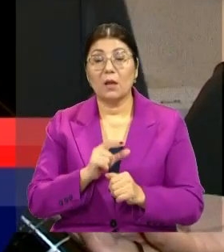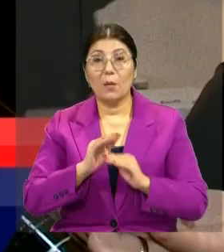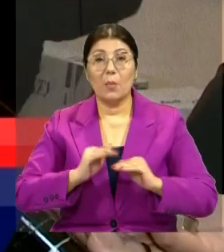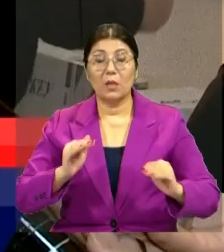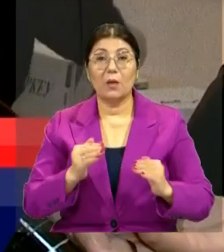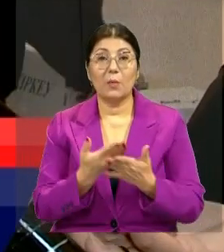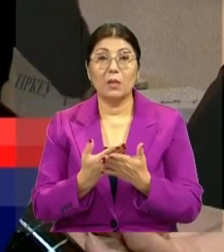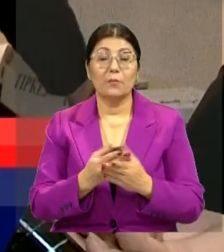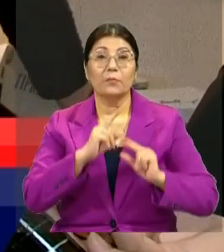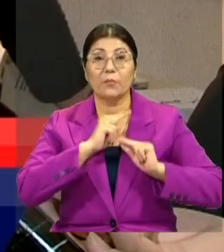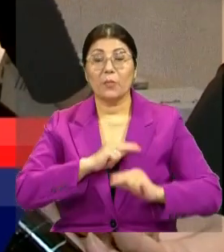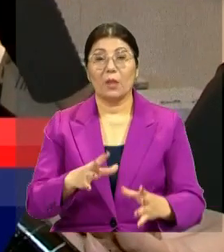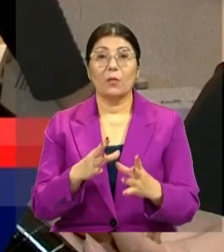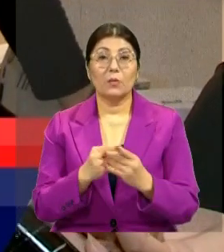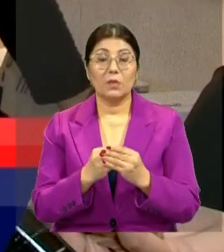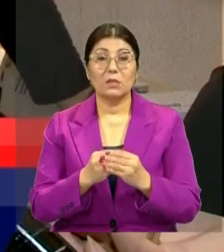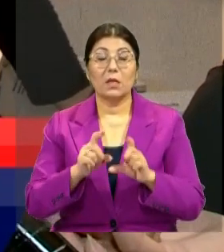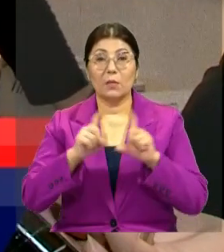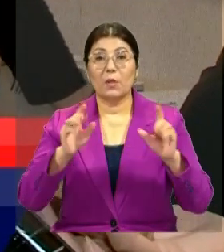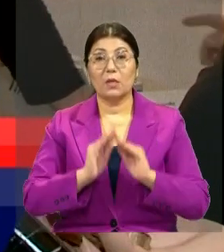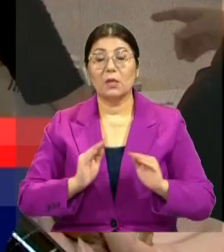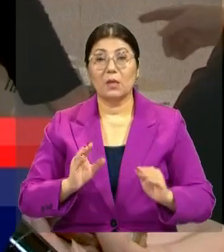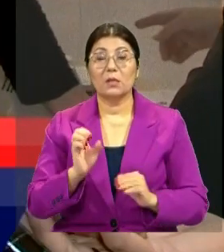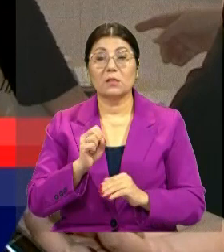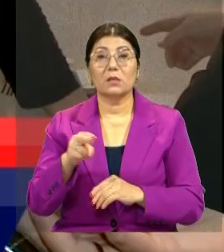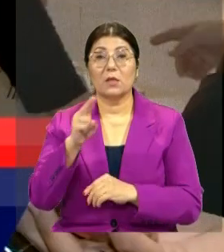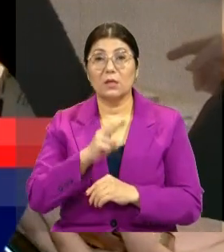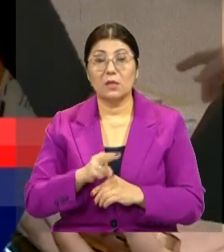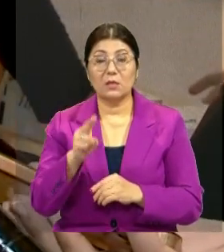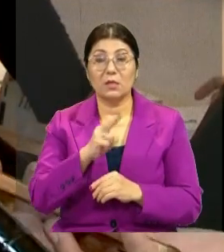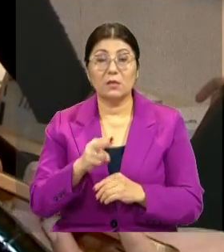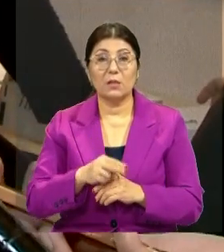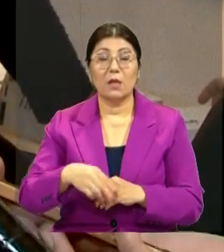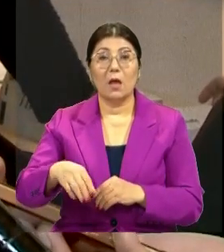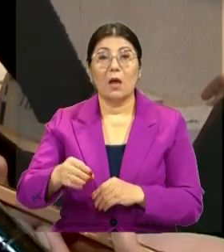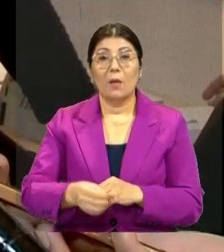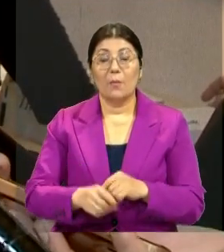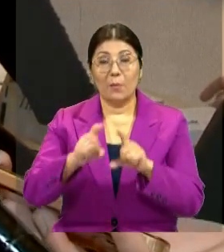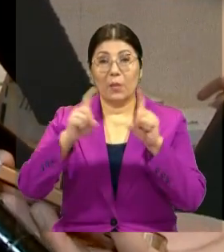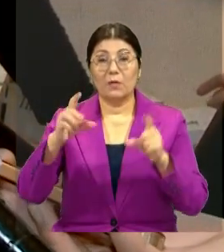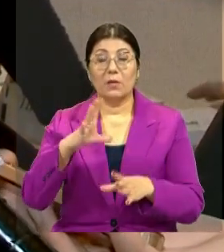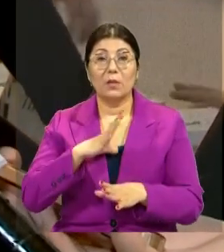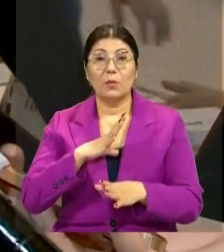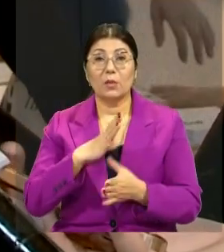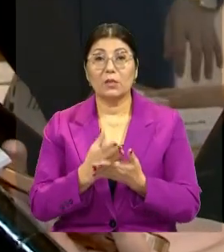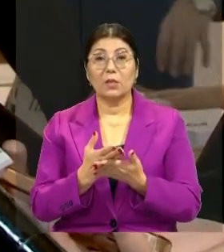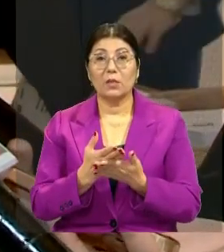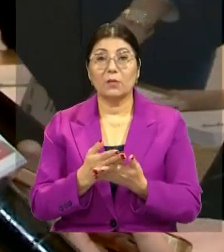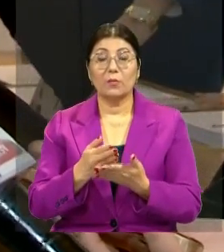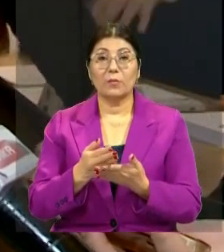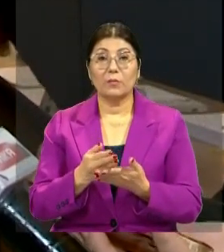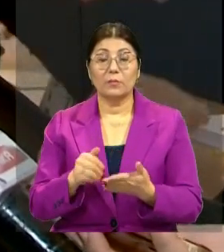жұмыс жасайтын осы мектеп, балабақша, білім беру мекемелері болғандықтан осы жерде